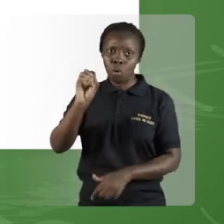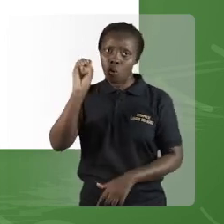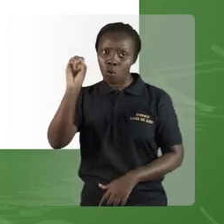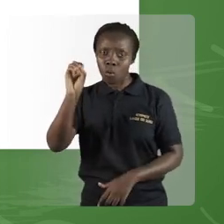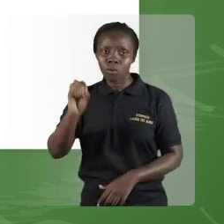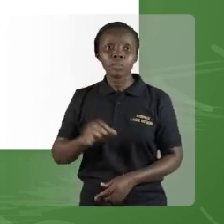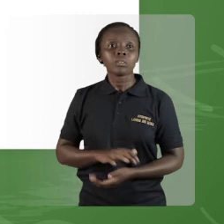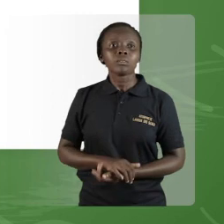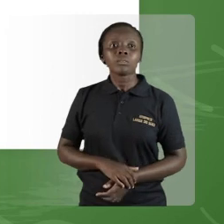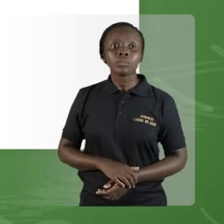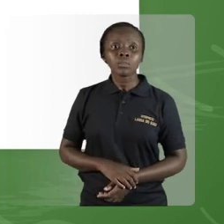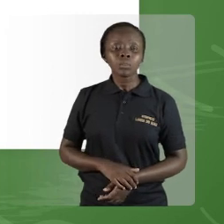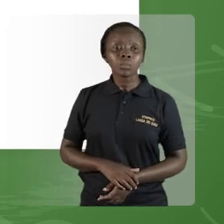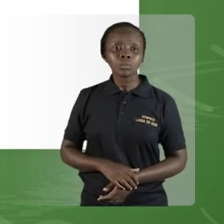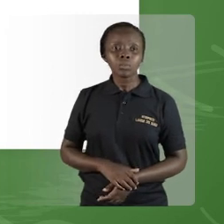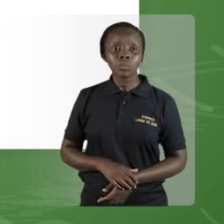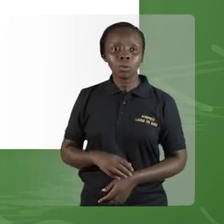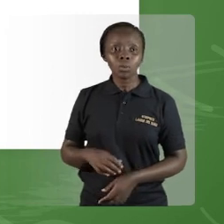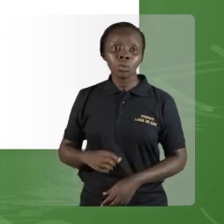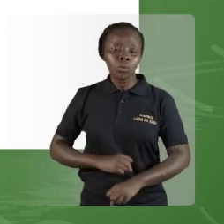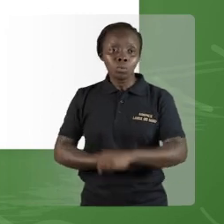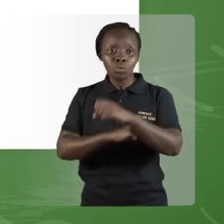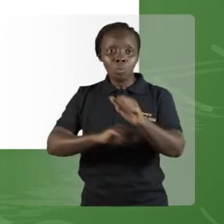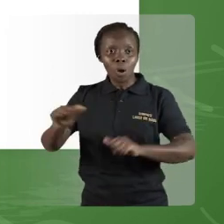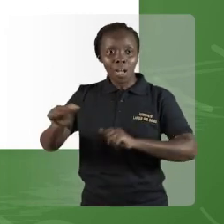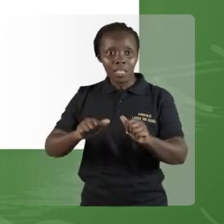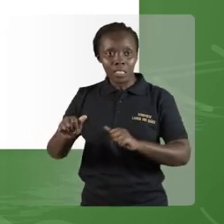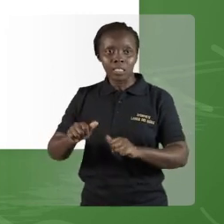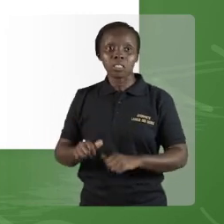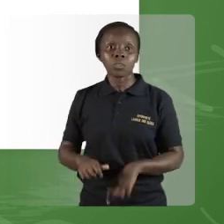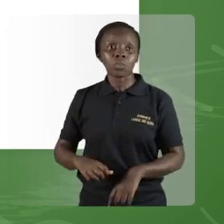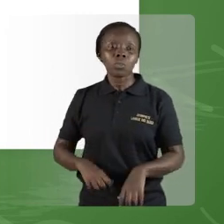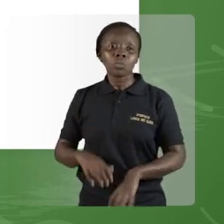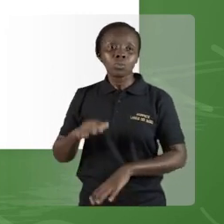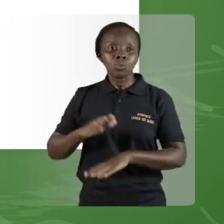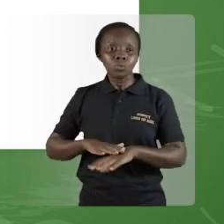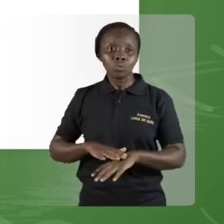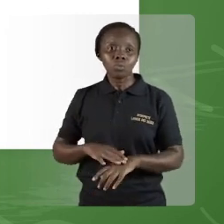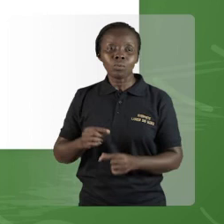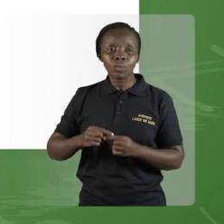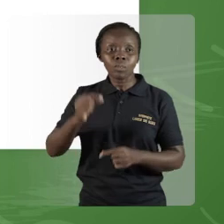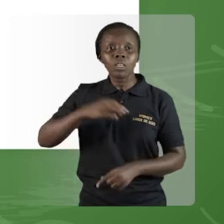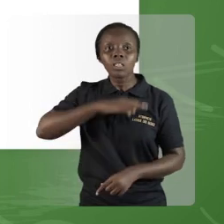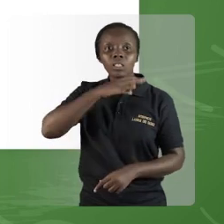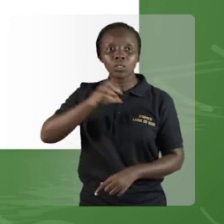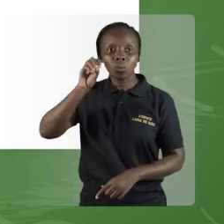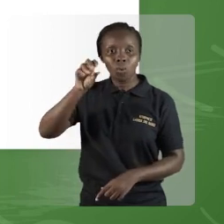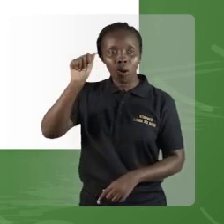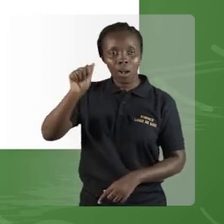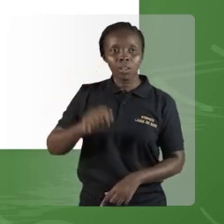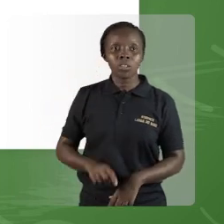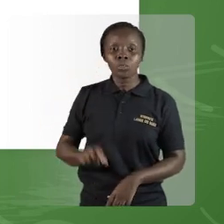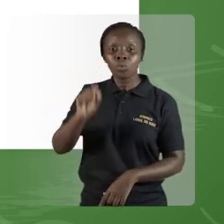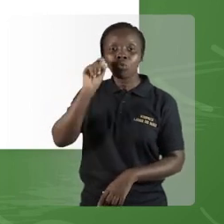agit sur le conducteur OA, sur la tige OA. Donc le point O est le point d'application